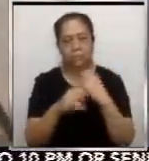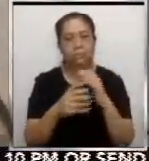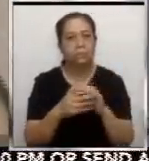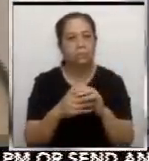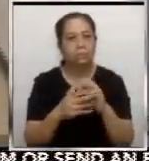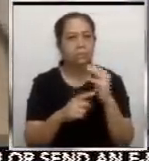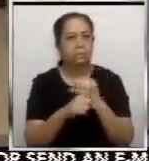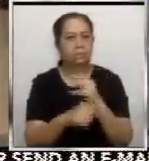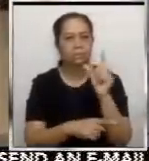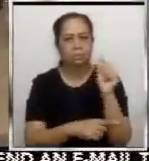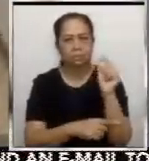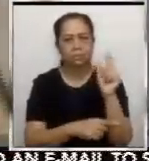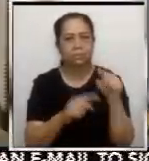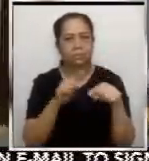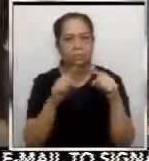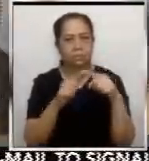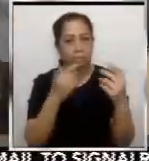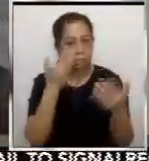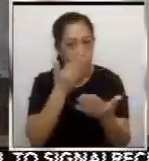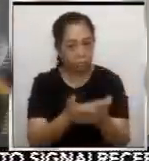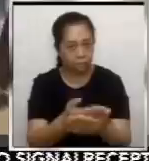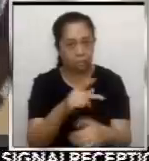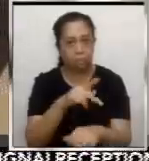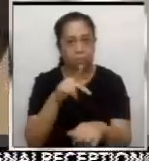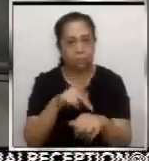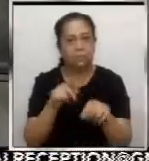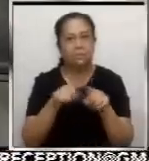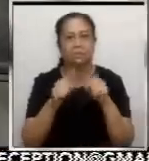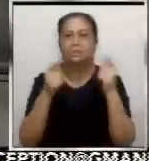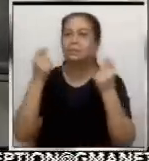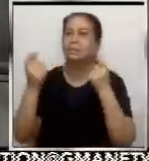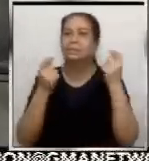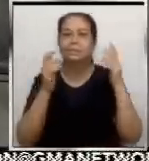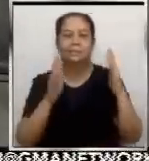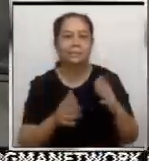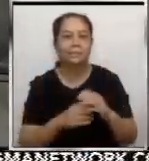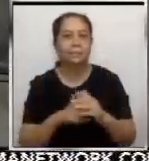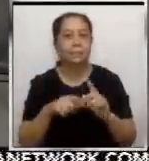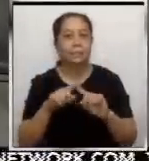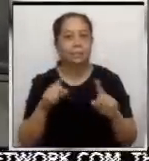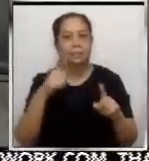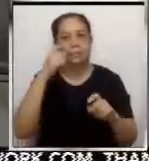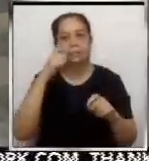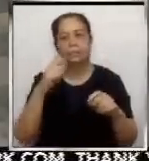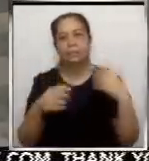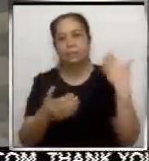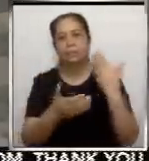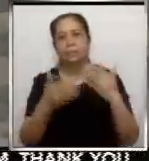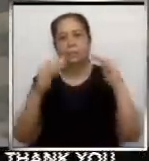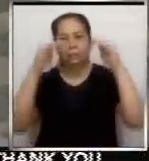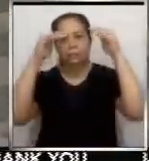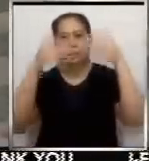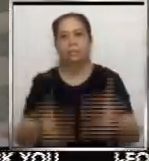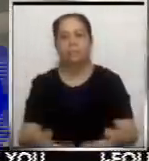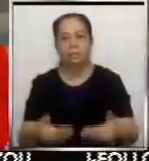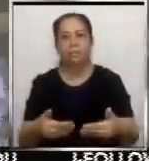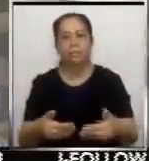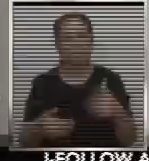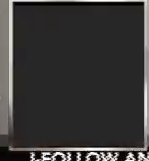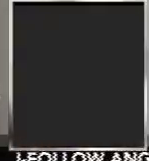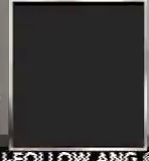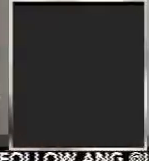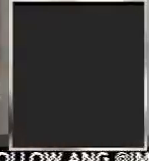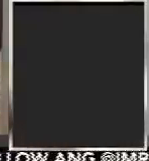raw nang dumating siya sa bansa bilang turista. Pero dahil naabutan ng lockdown bunsod ng COVID